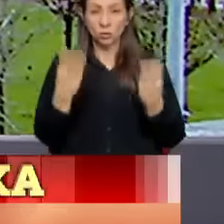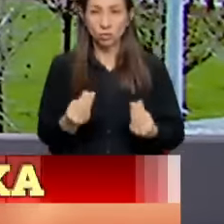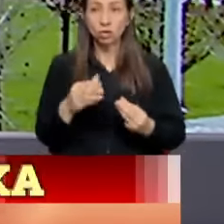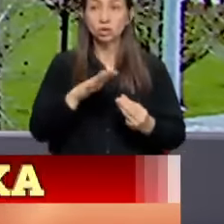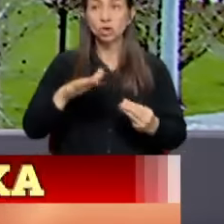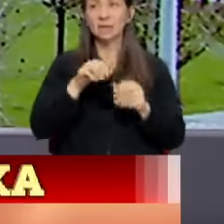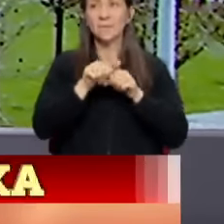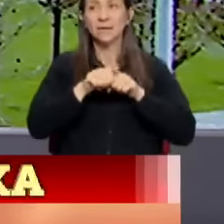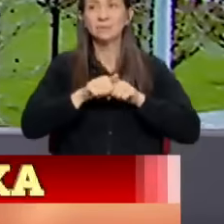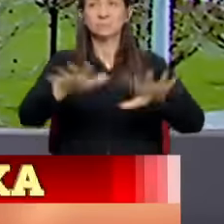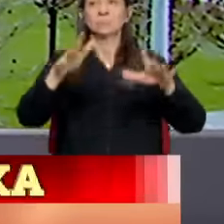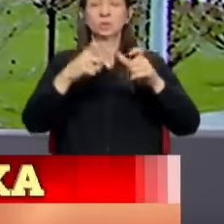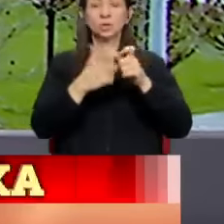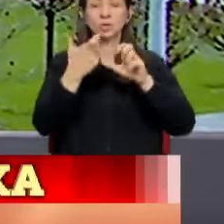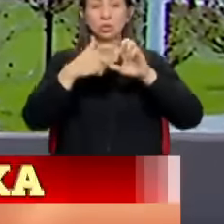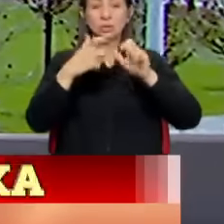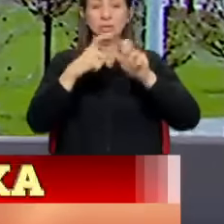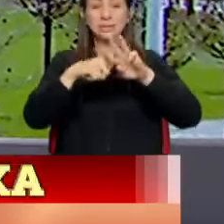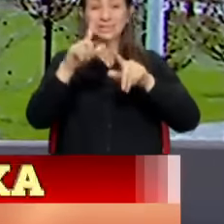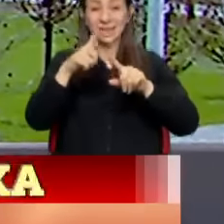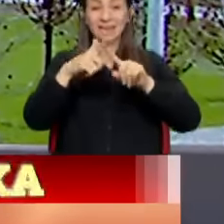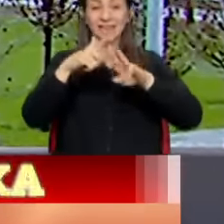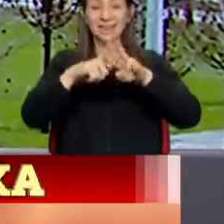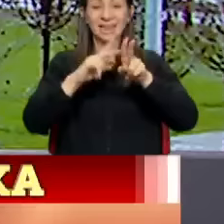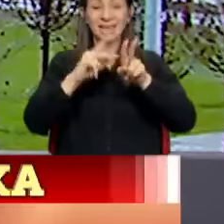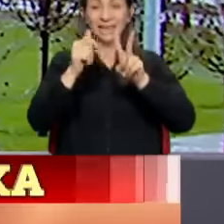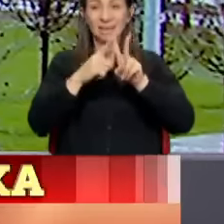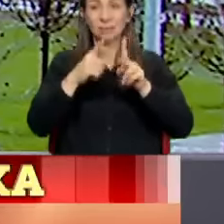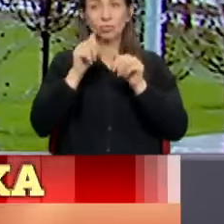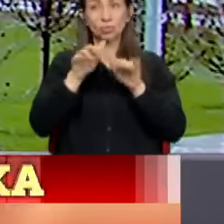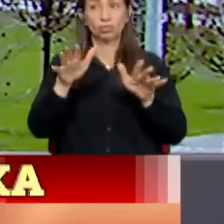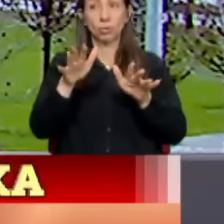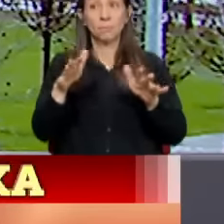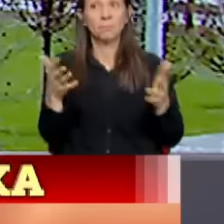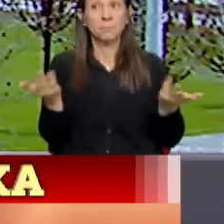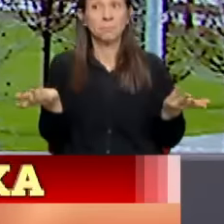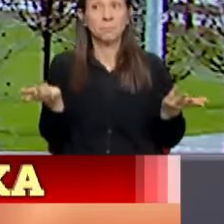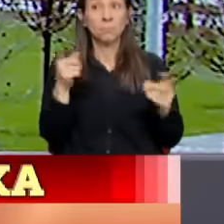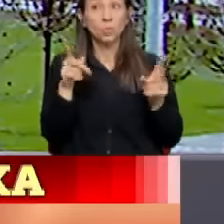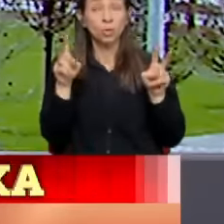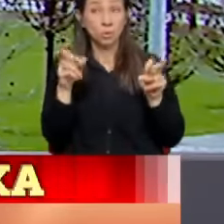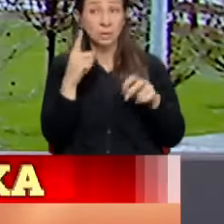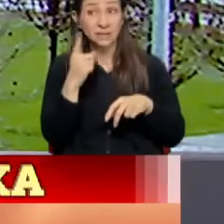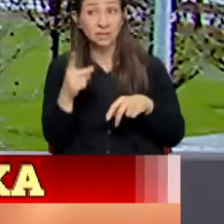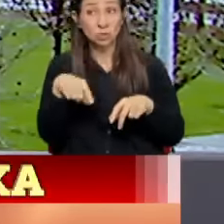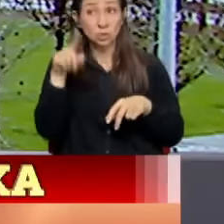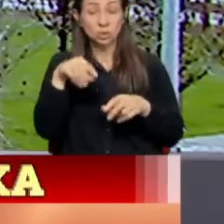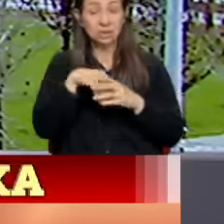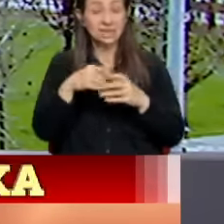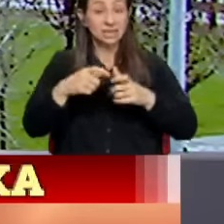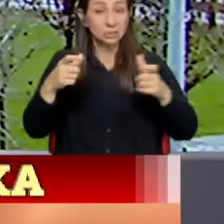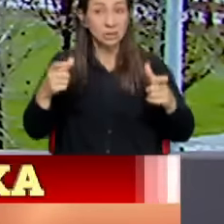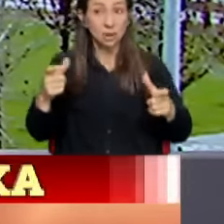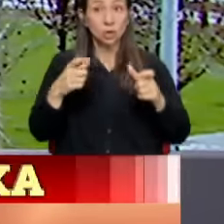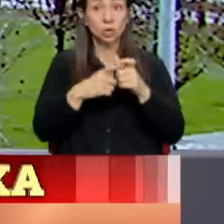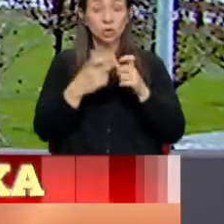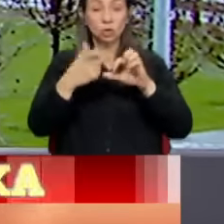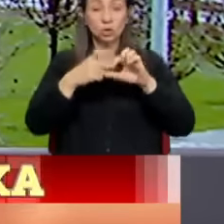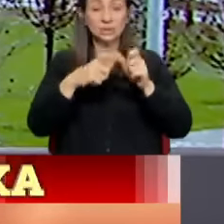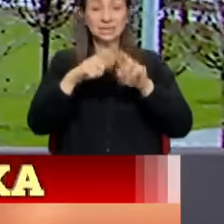sosyal medya üzerinden Gürsel Tekin işte bu şekilde duyurdu. Peki bu konuya da bakacağız. Gün içindeki gelişmelerini. Gürsel